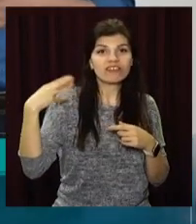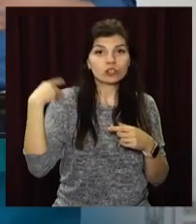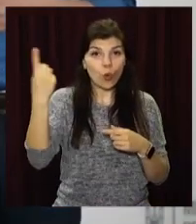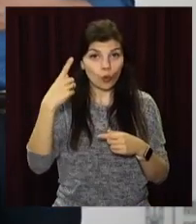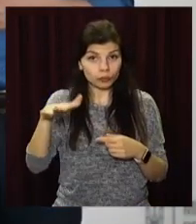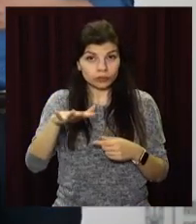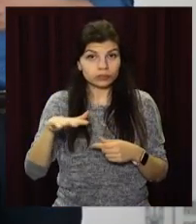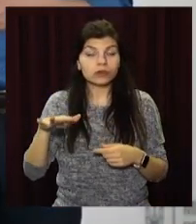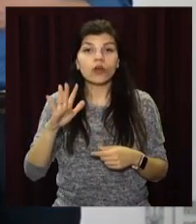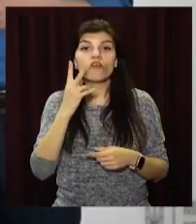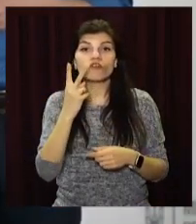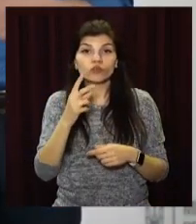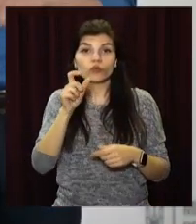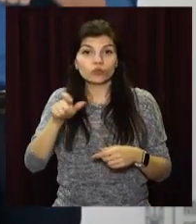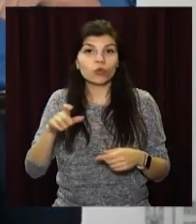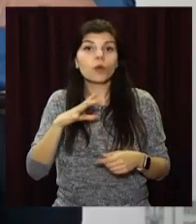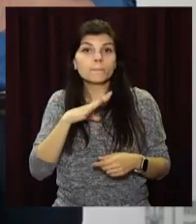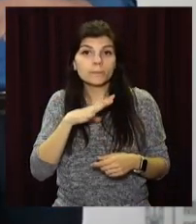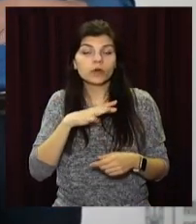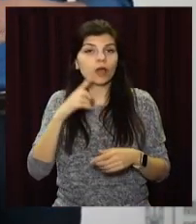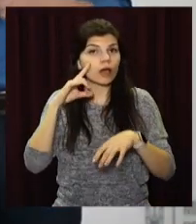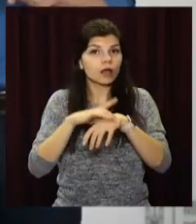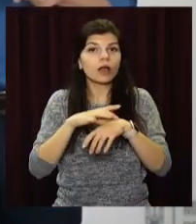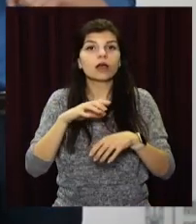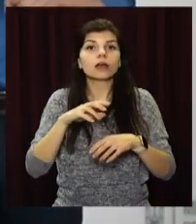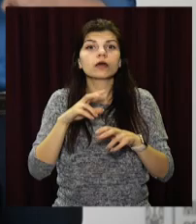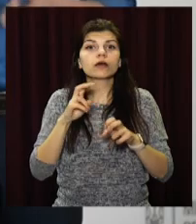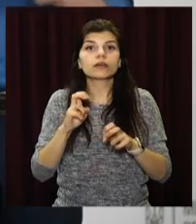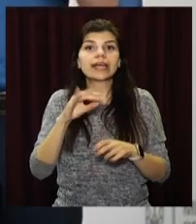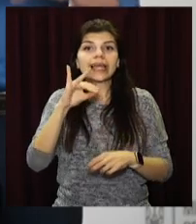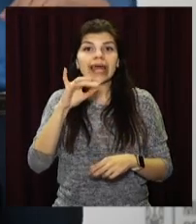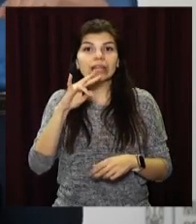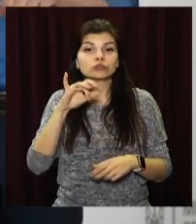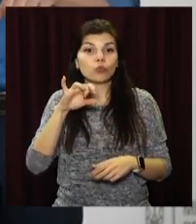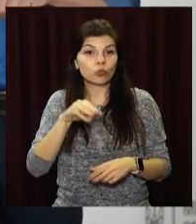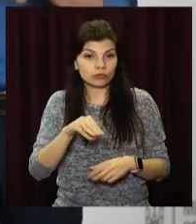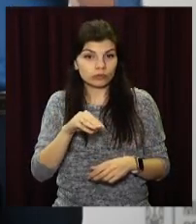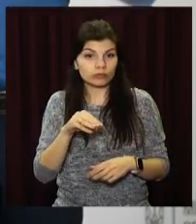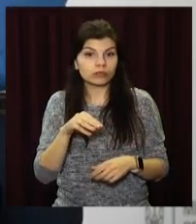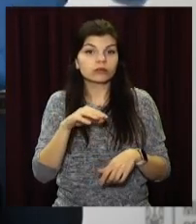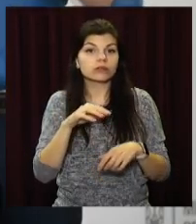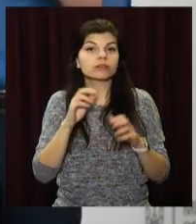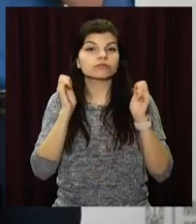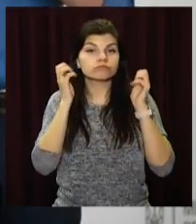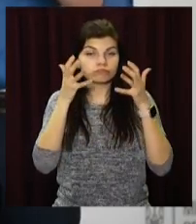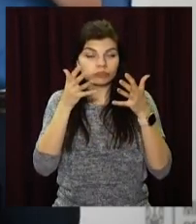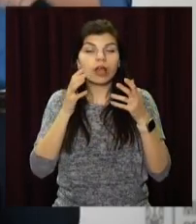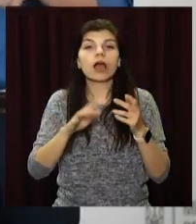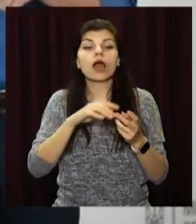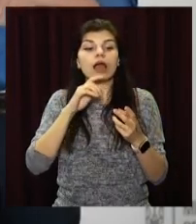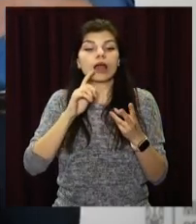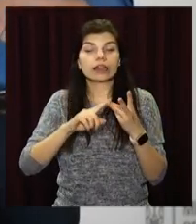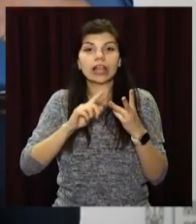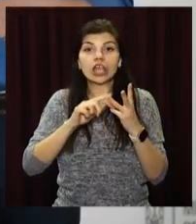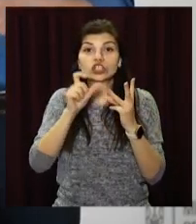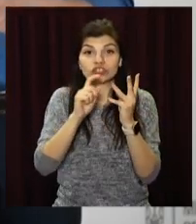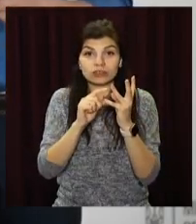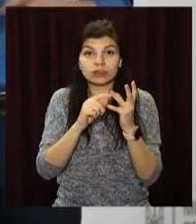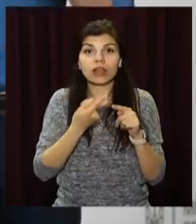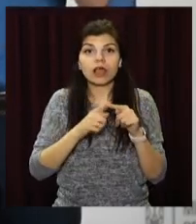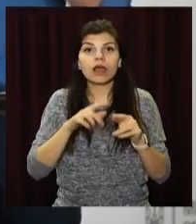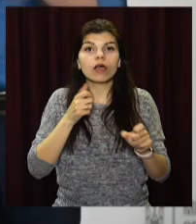області. У 2 пацієнтів було встановлено діагноз інсульт. А третій пацієнт – це був пацієнт, який постраждав